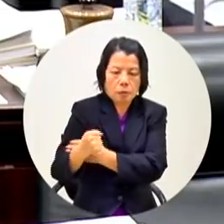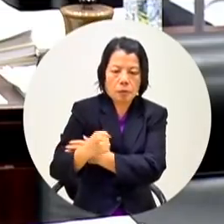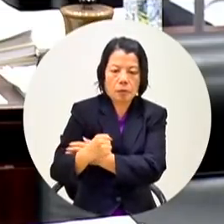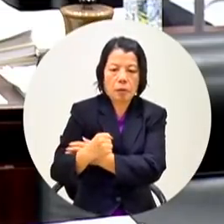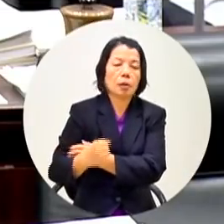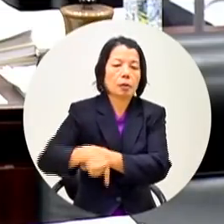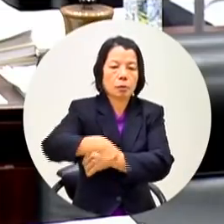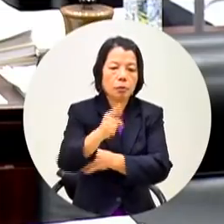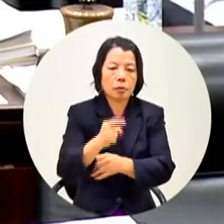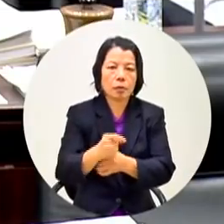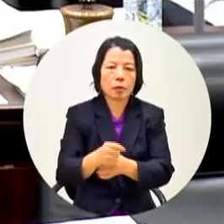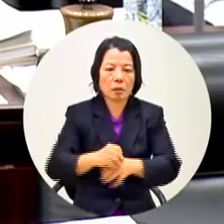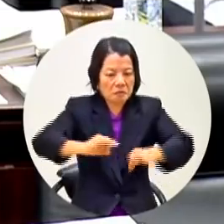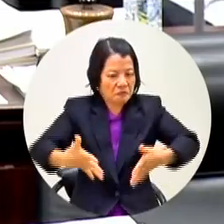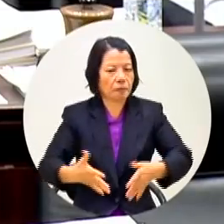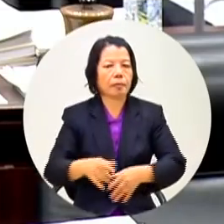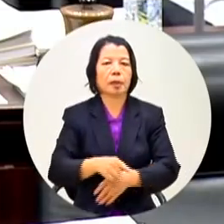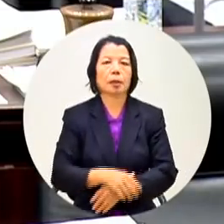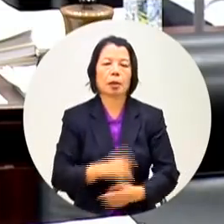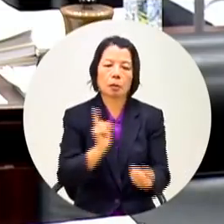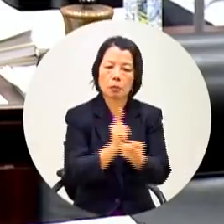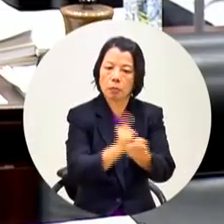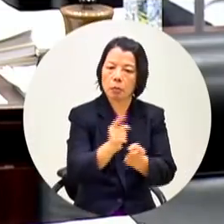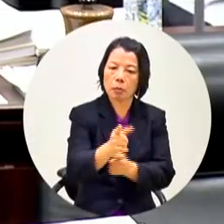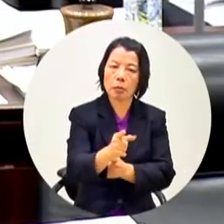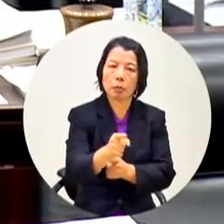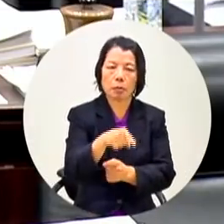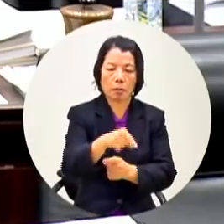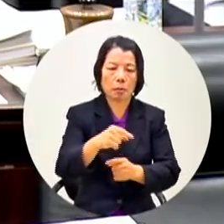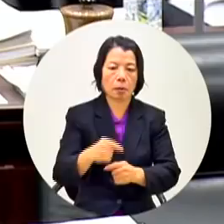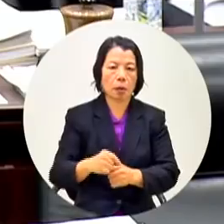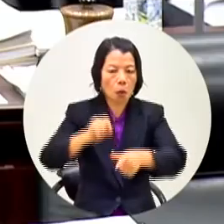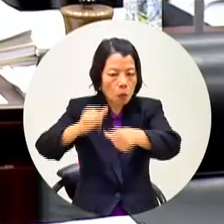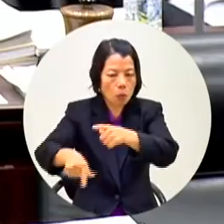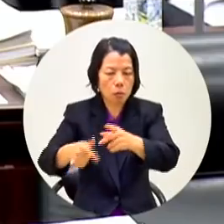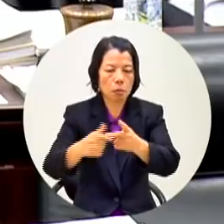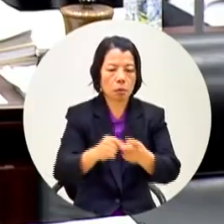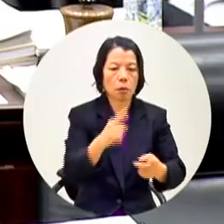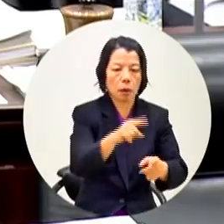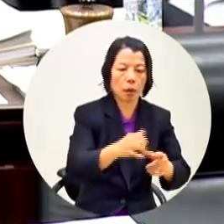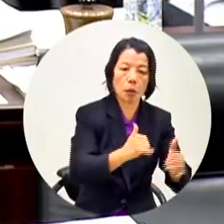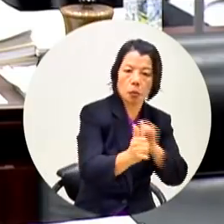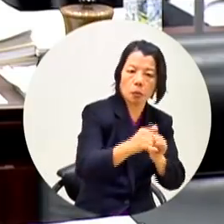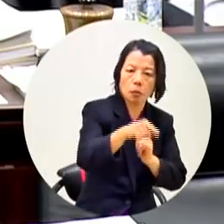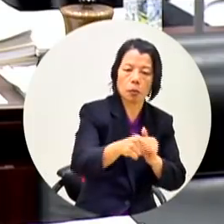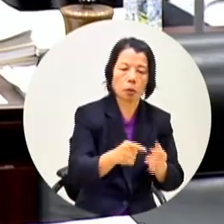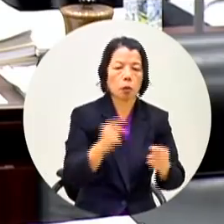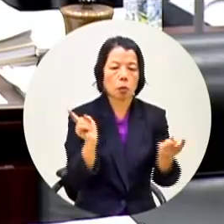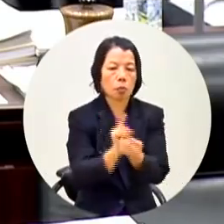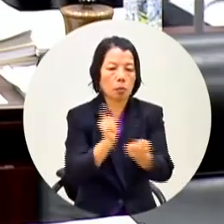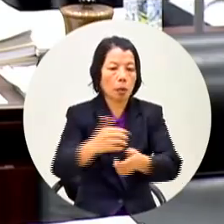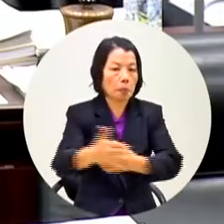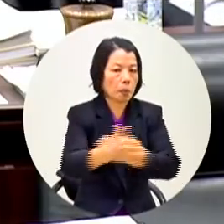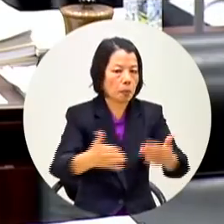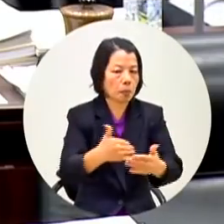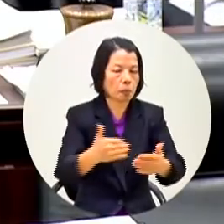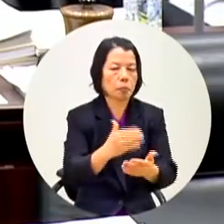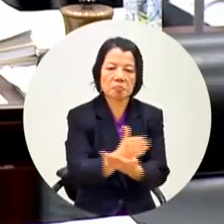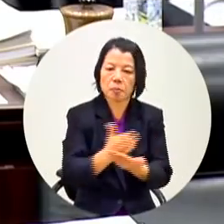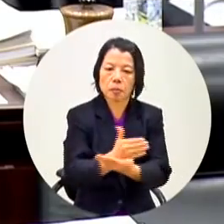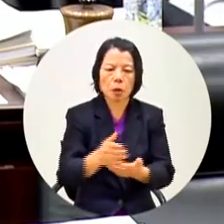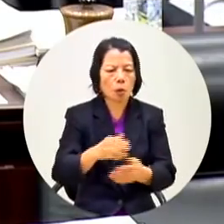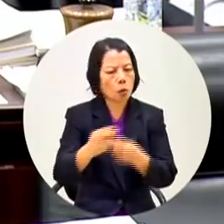客、这些顾客，他的交通影响评估到底要怎么去处理？哈，我这里有几个数字